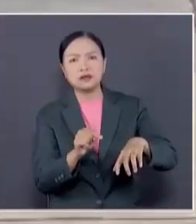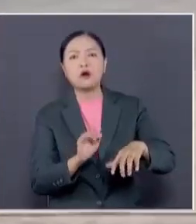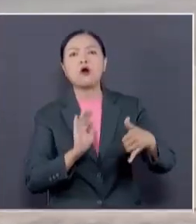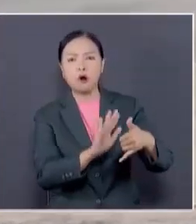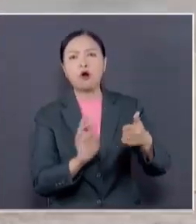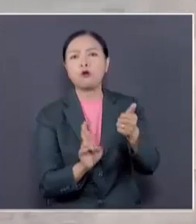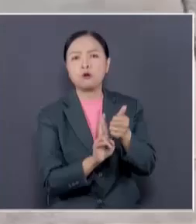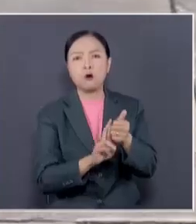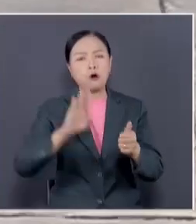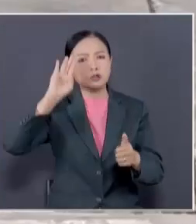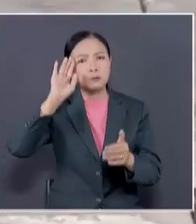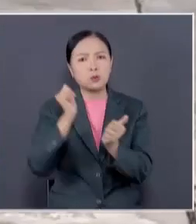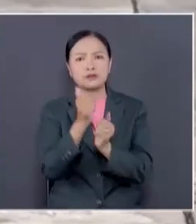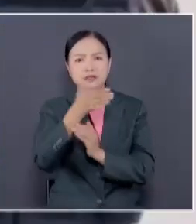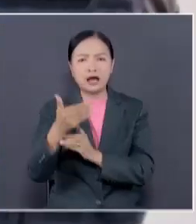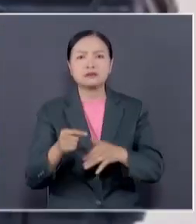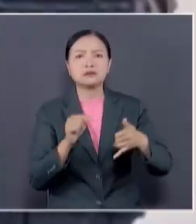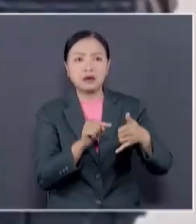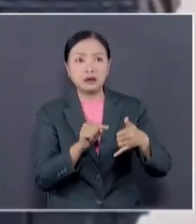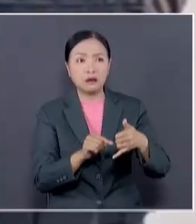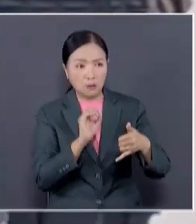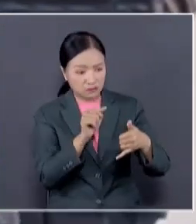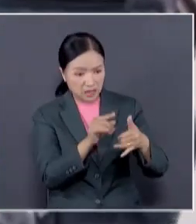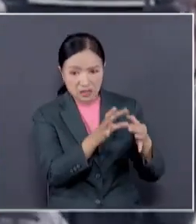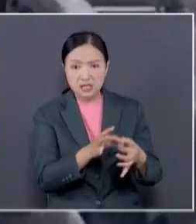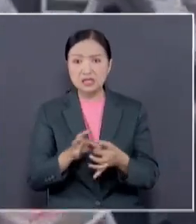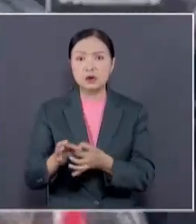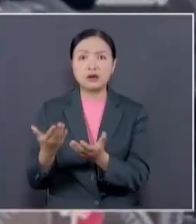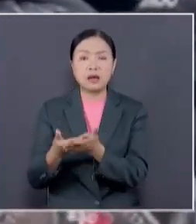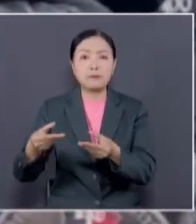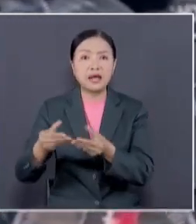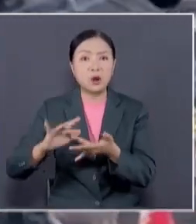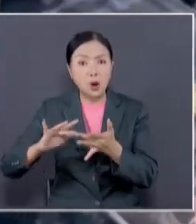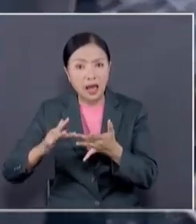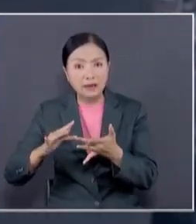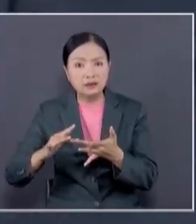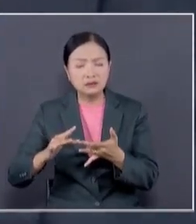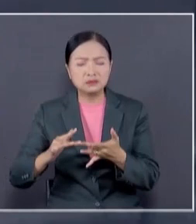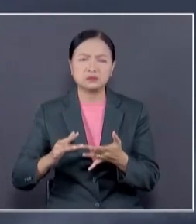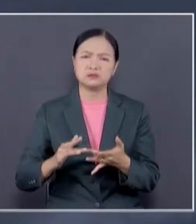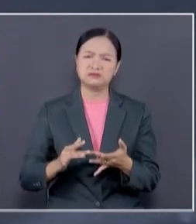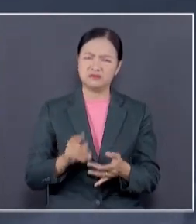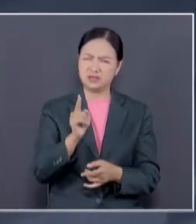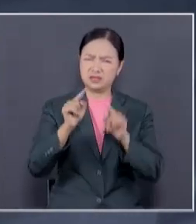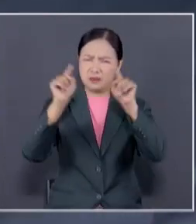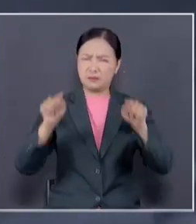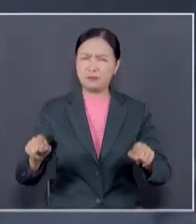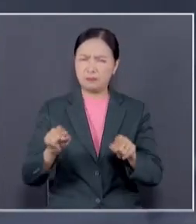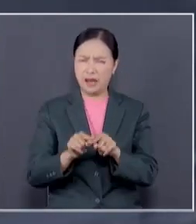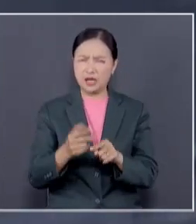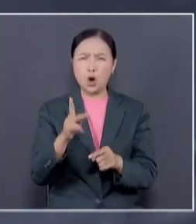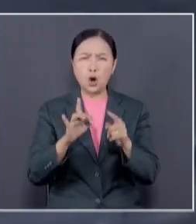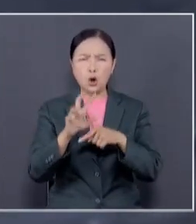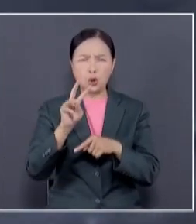าติแล้วก็ระบุว่ามีส่วนเกี่ยวข้องกับการพนันออนไลน์ครับซึ่งจริงๆเนี่ยหมายค้นเนี่ยมันก็ไม่ปกติ